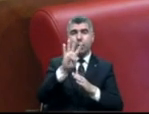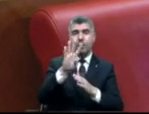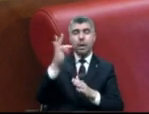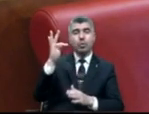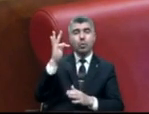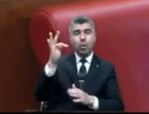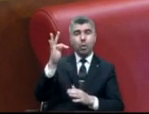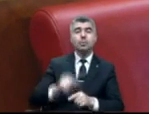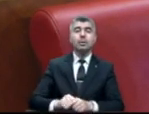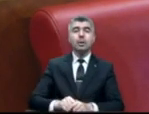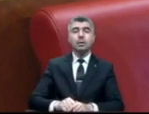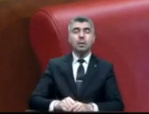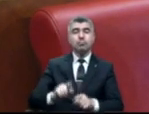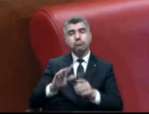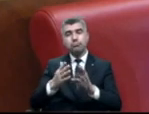2021،